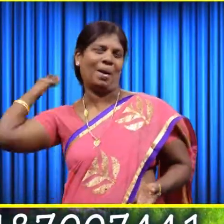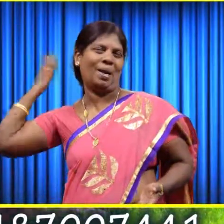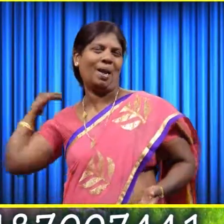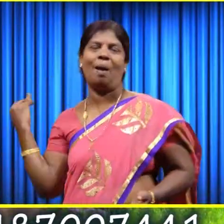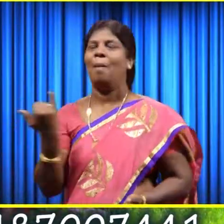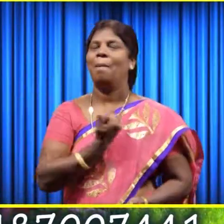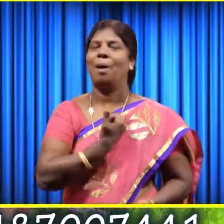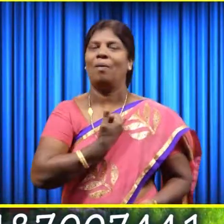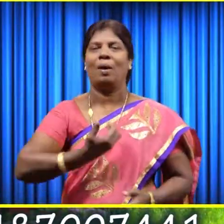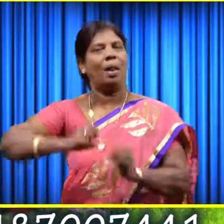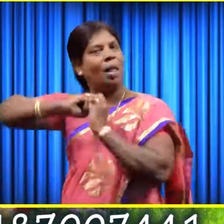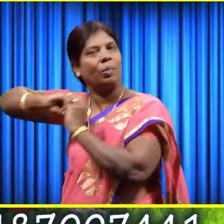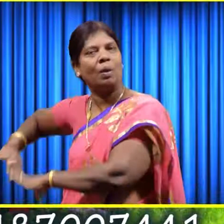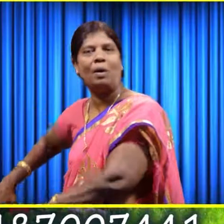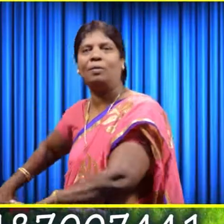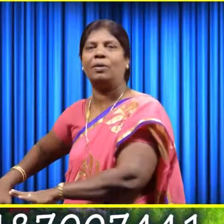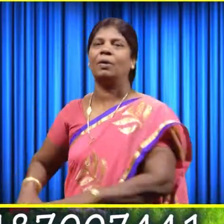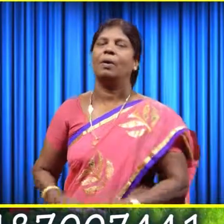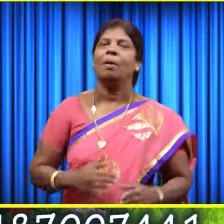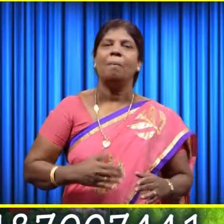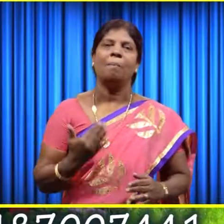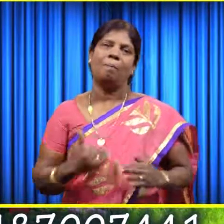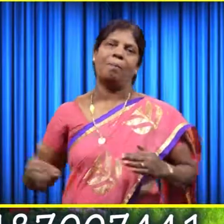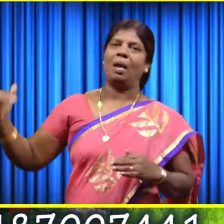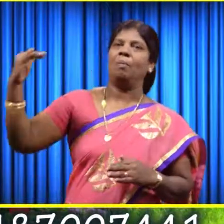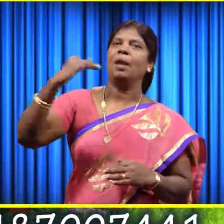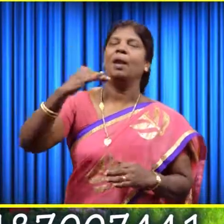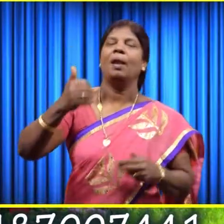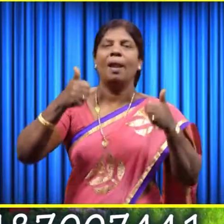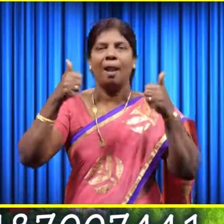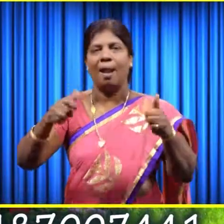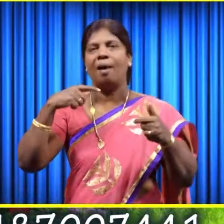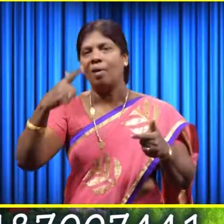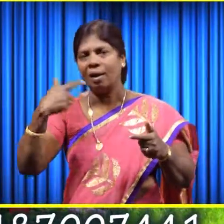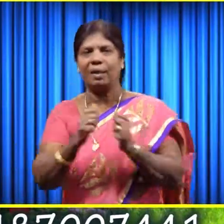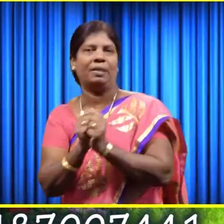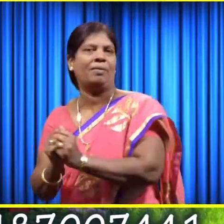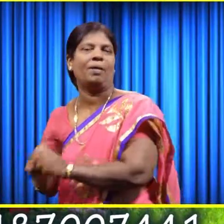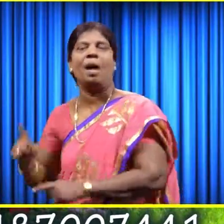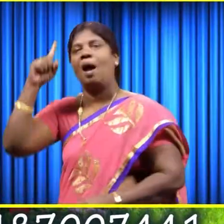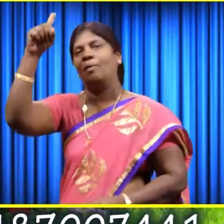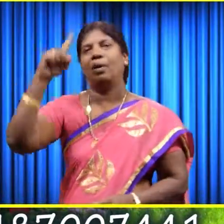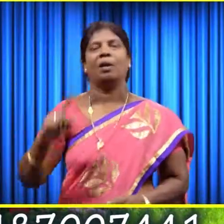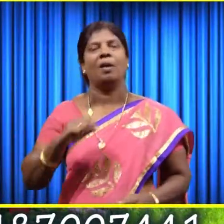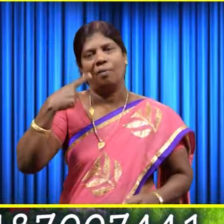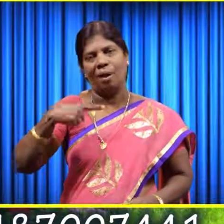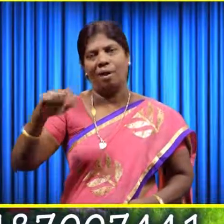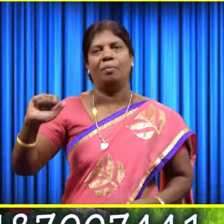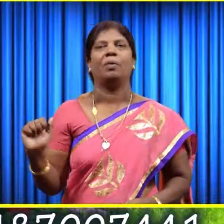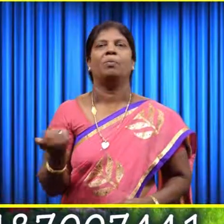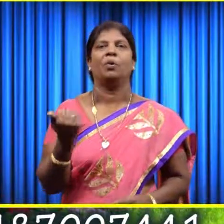அசுத்தங்களையும் அக்கிரமங்களையும் தொலைத்துவிட்டு மேன்மையான வாழ்க்கை வாழ வைப்பதற்கு அவரால் உங்களை வாழ வைக்க